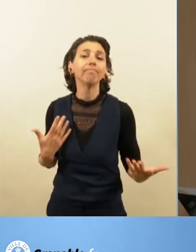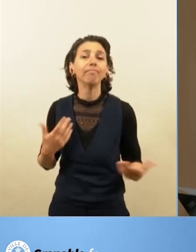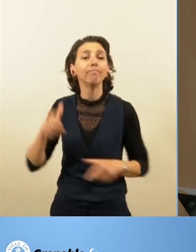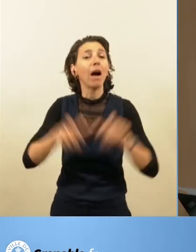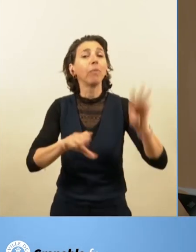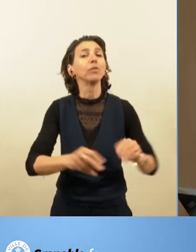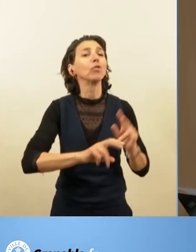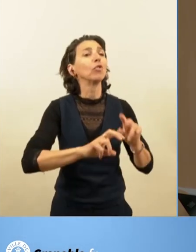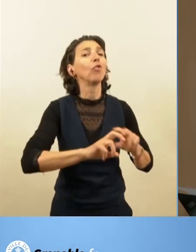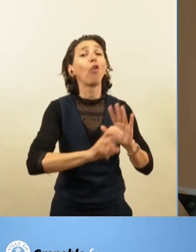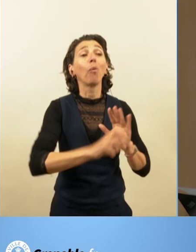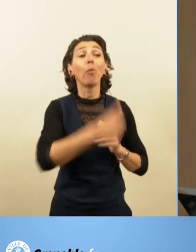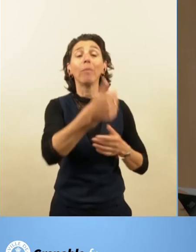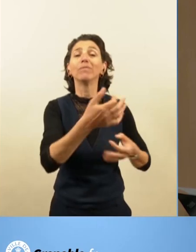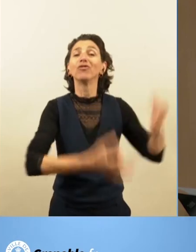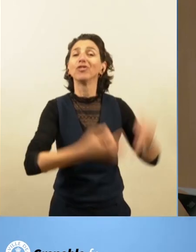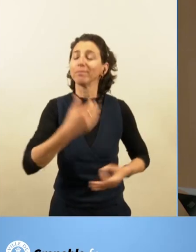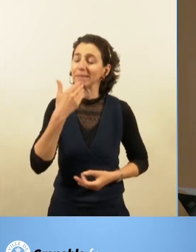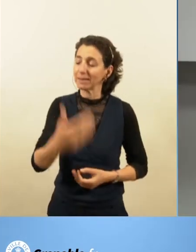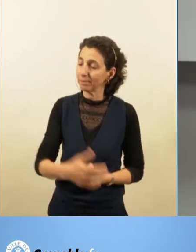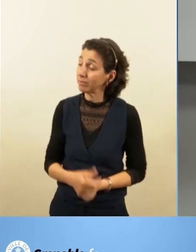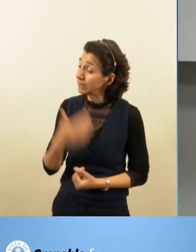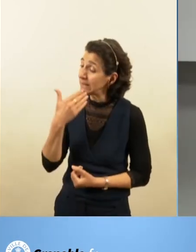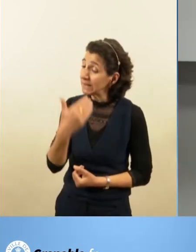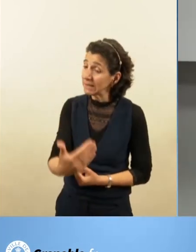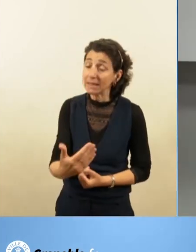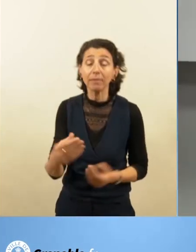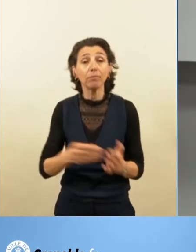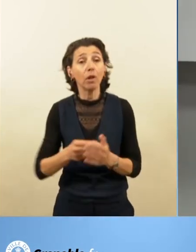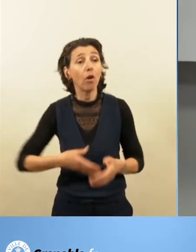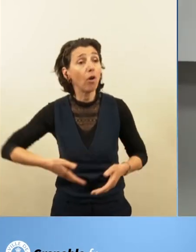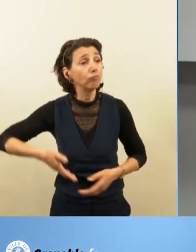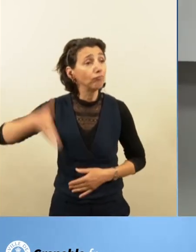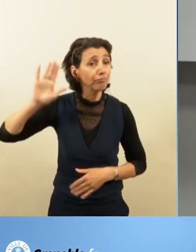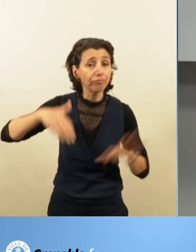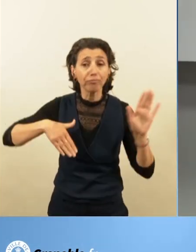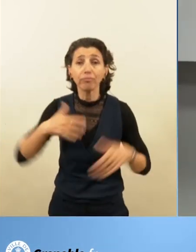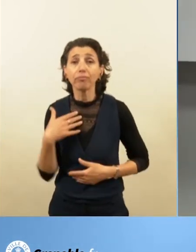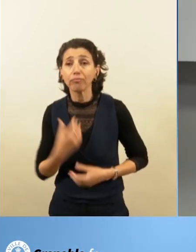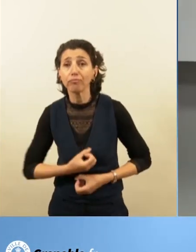remercie merci y a-t-il d'autres demandes de prise de parole